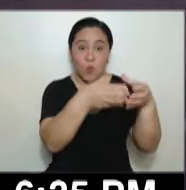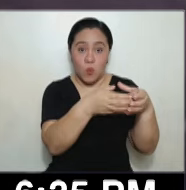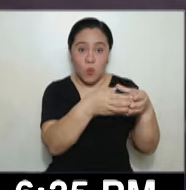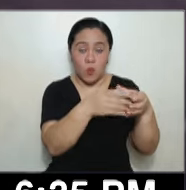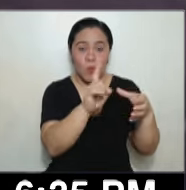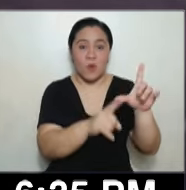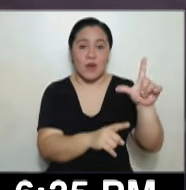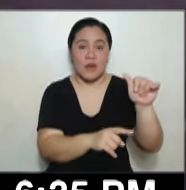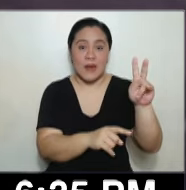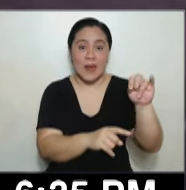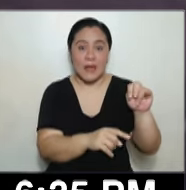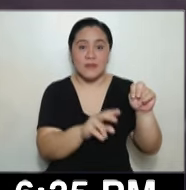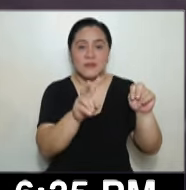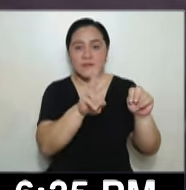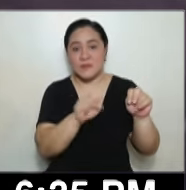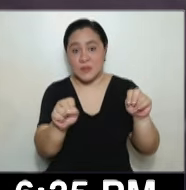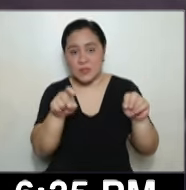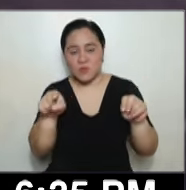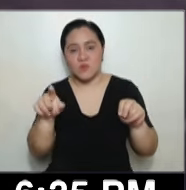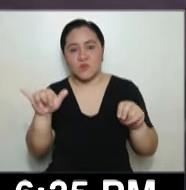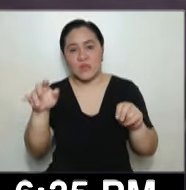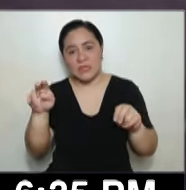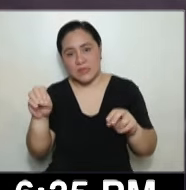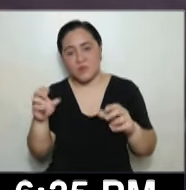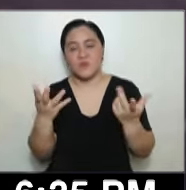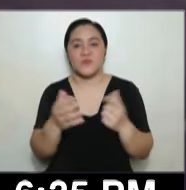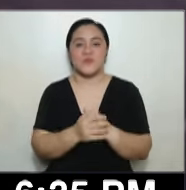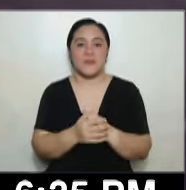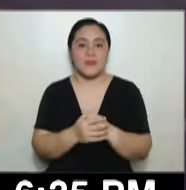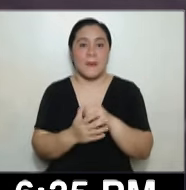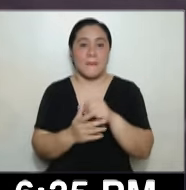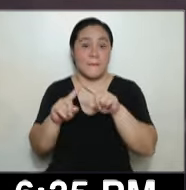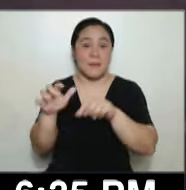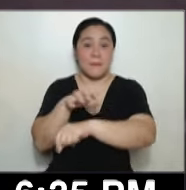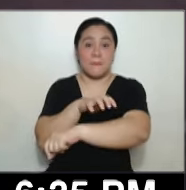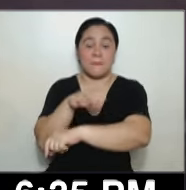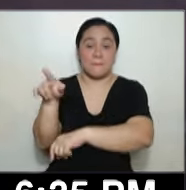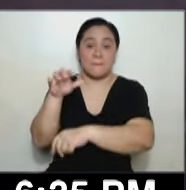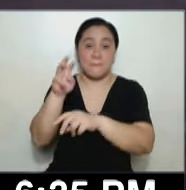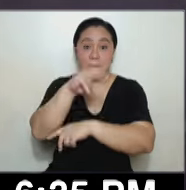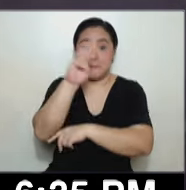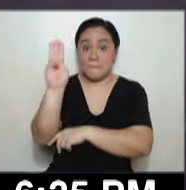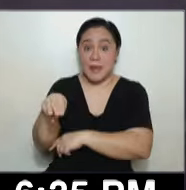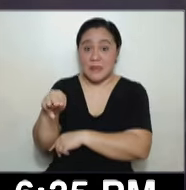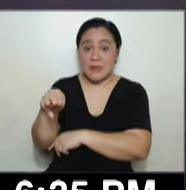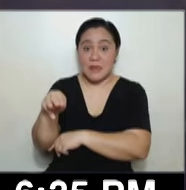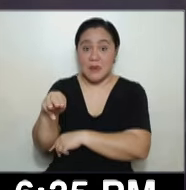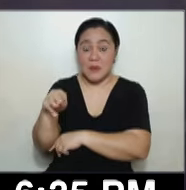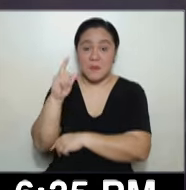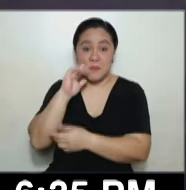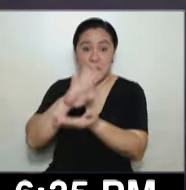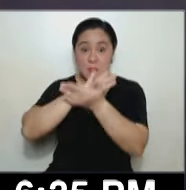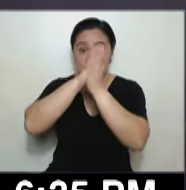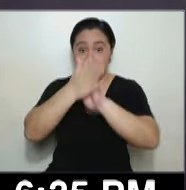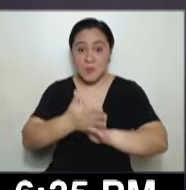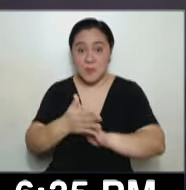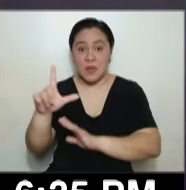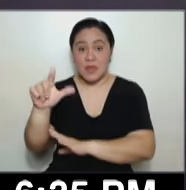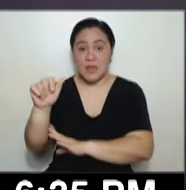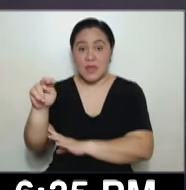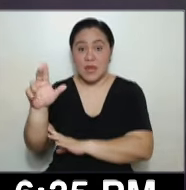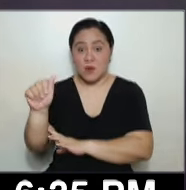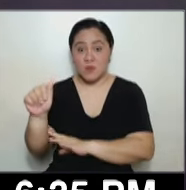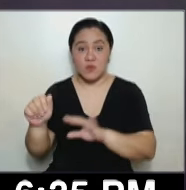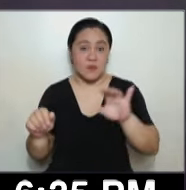Lani. At mukhang sa Manila naman, ay mukhang hindi na magkakaayusan si Mayor Lacuna at si Mayor